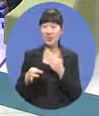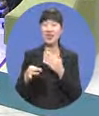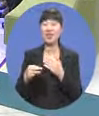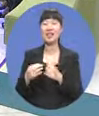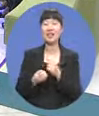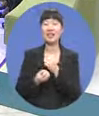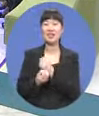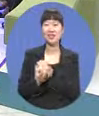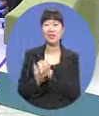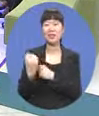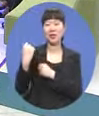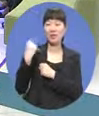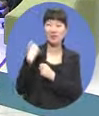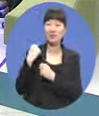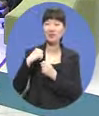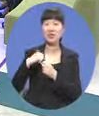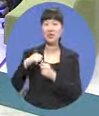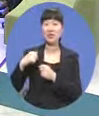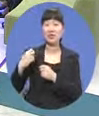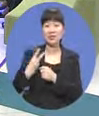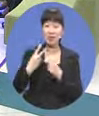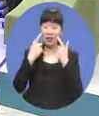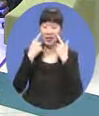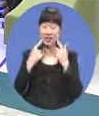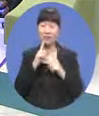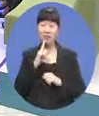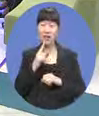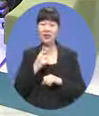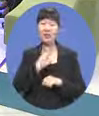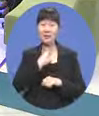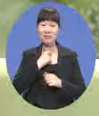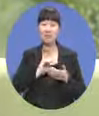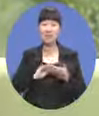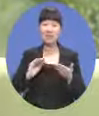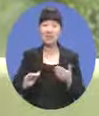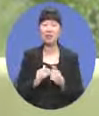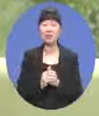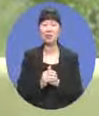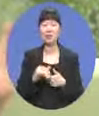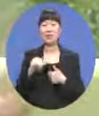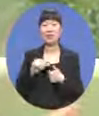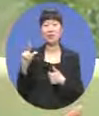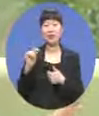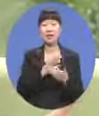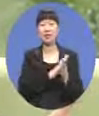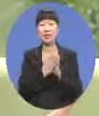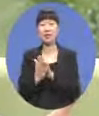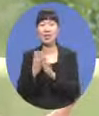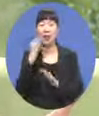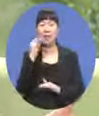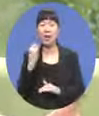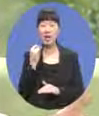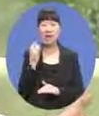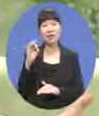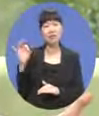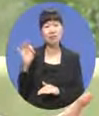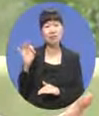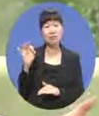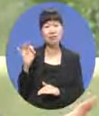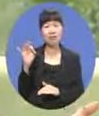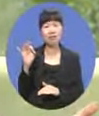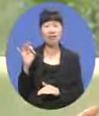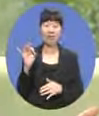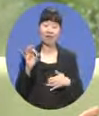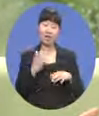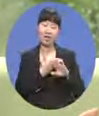이 영향력을 저희가 굳이 또 이렇게 짚고 넘어가고 싶습니다. 자 이렇게 민재의 빠른 변화 어머님은 인정하실지 모르지만 또 다른 어머님들 에이